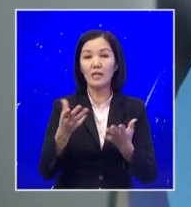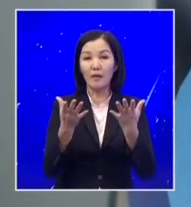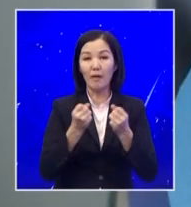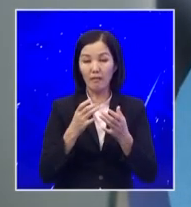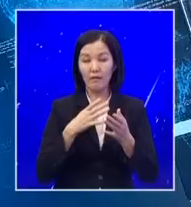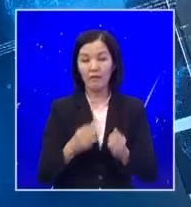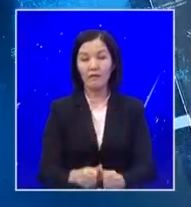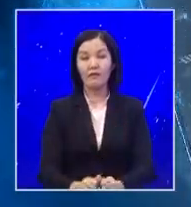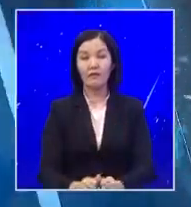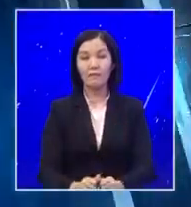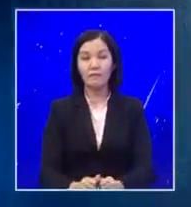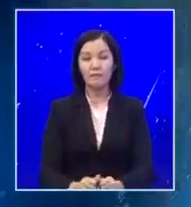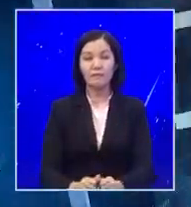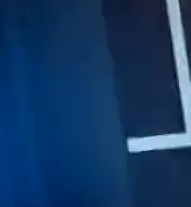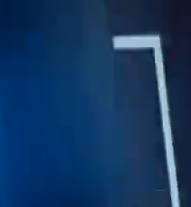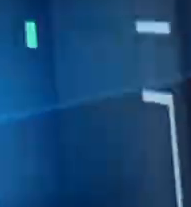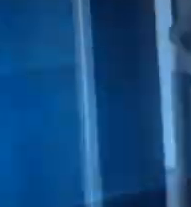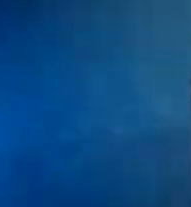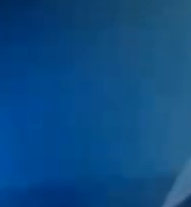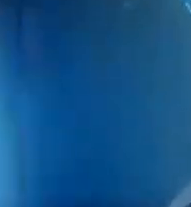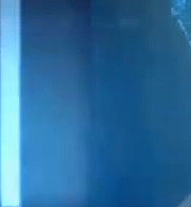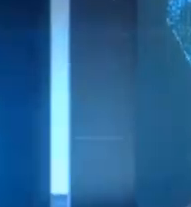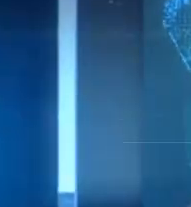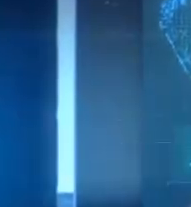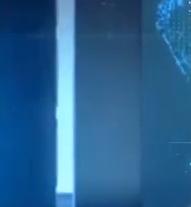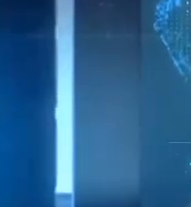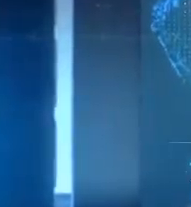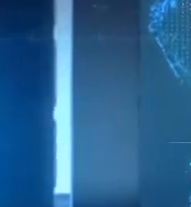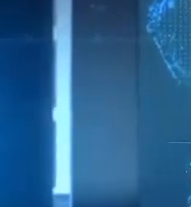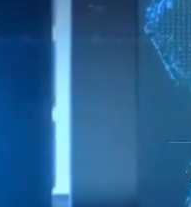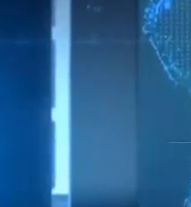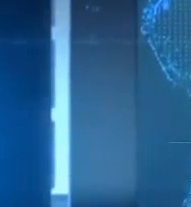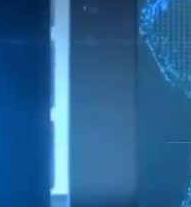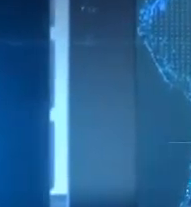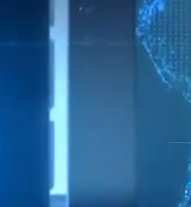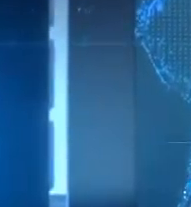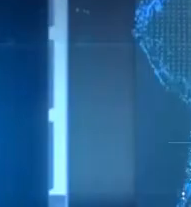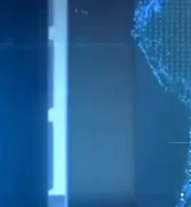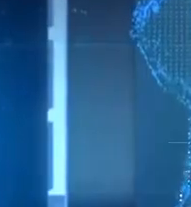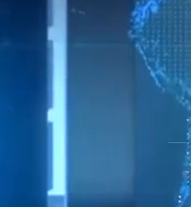көріп отыр. Құрманжан Қасымжанұлы, Аманжол Жүнкешев, Жетісу арнасы.